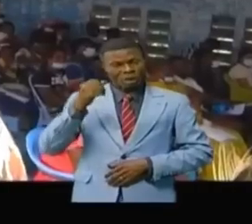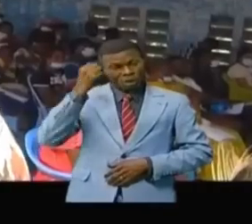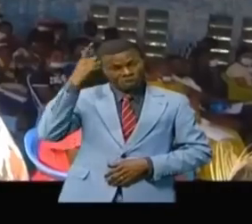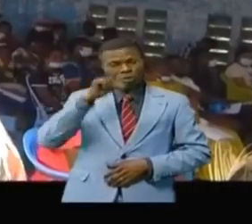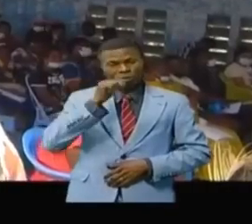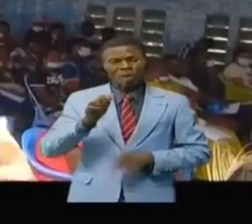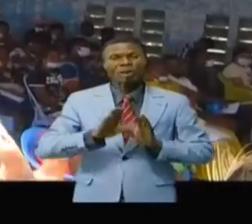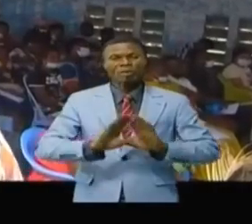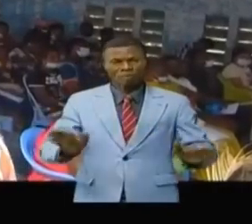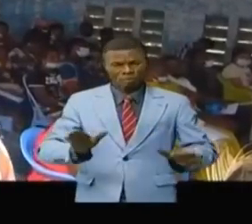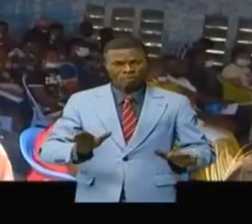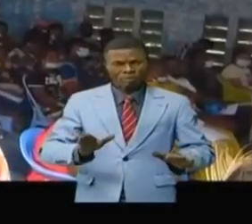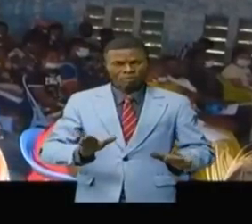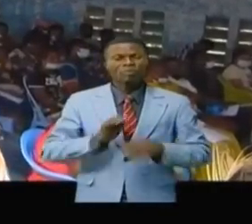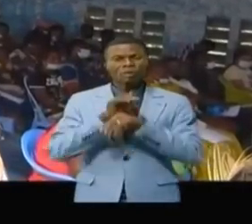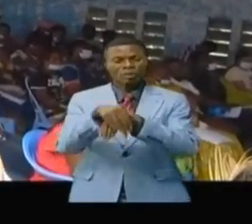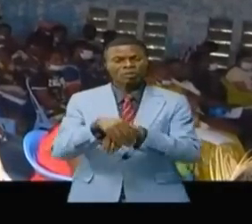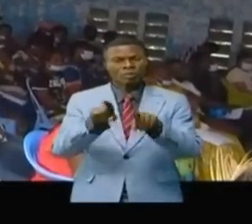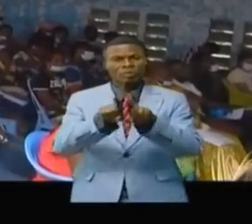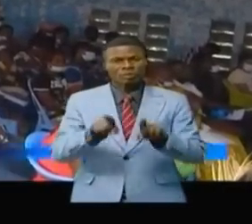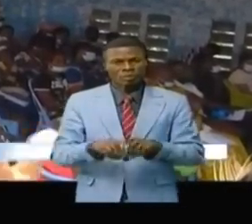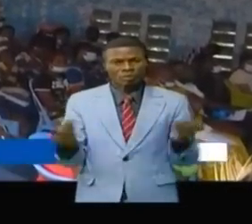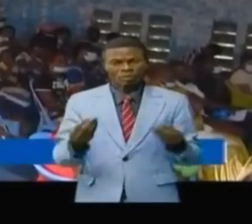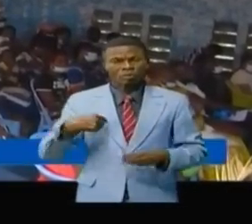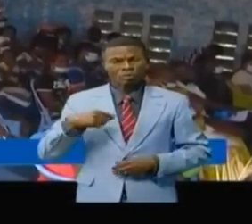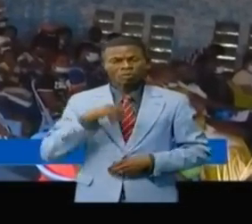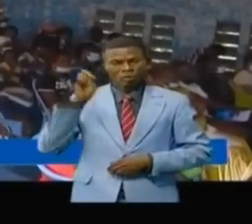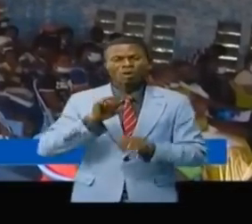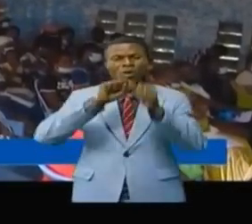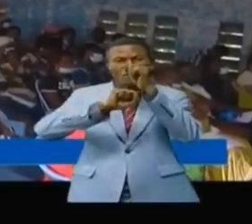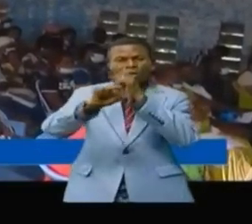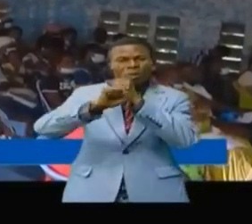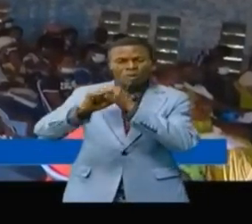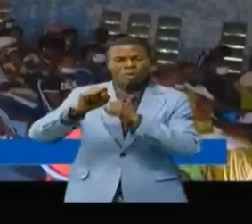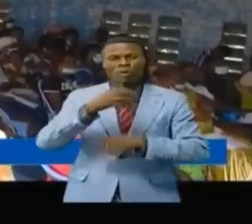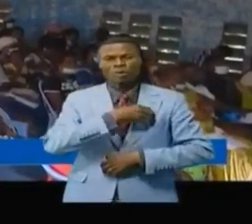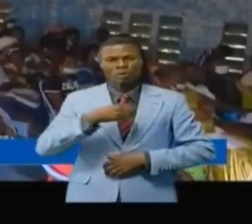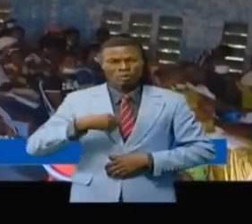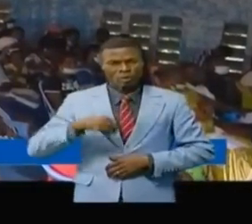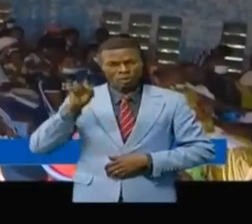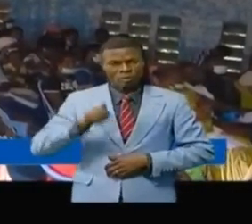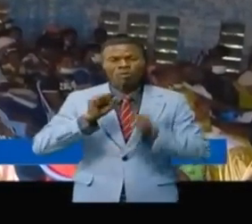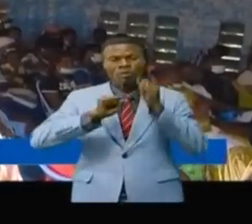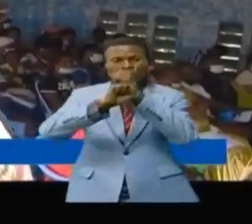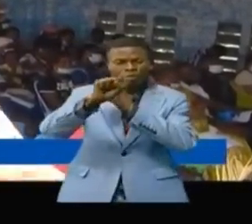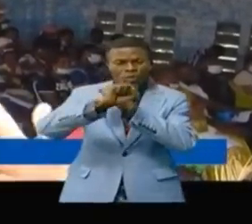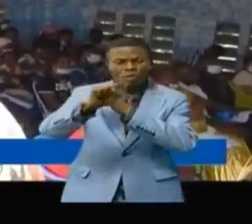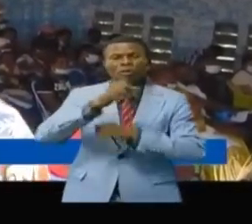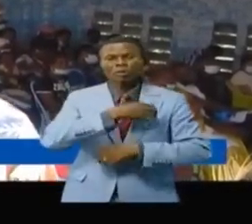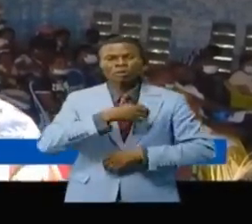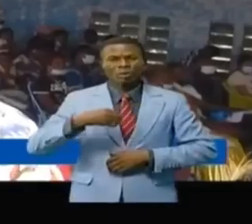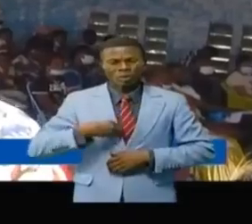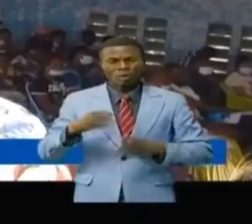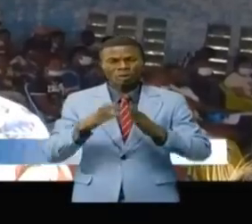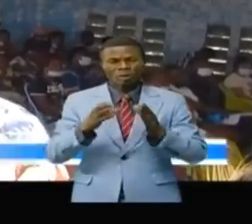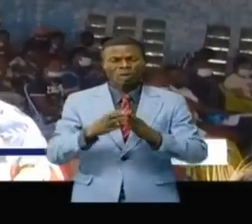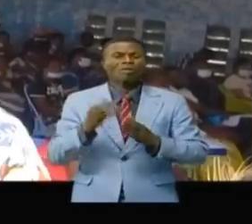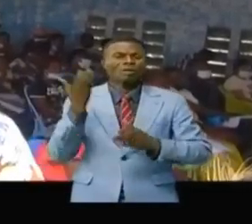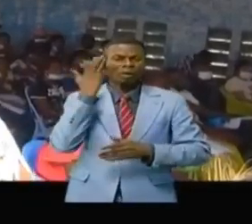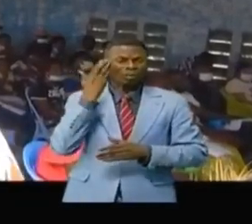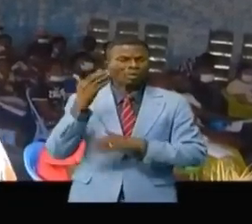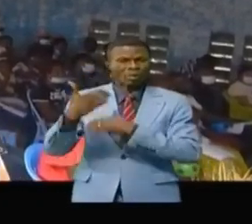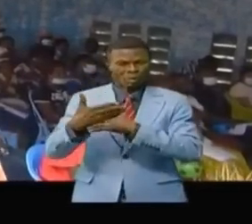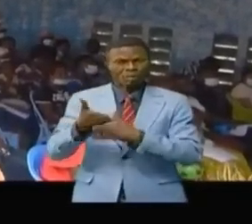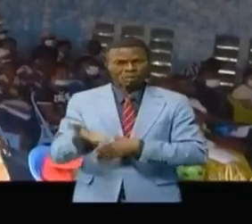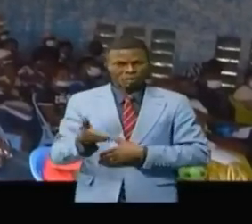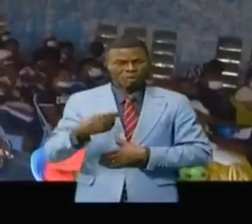qu'elle est capable, qu'elle peut s'engager. C'est pourquoi nous sommes venus sensibiliser la femme. Et nous voulons sensibiliser la femme avec l'homme. Parce